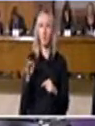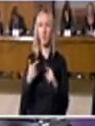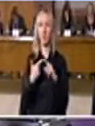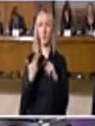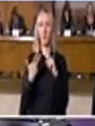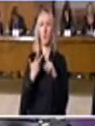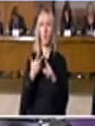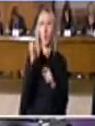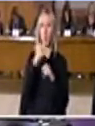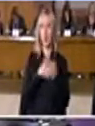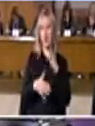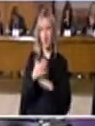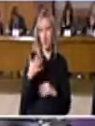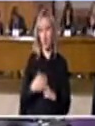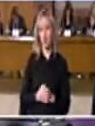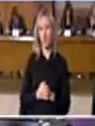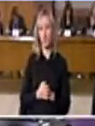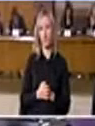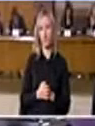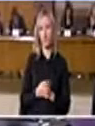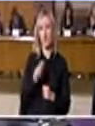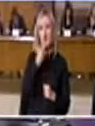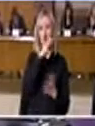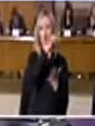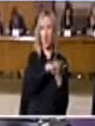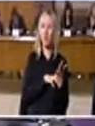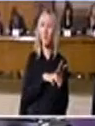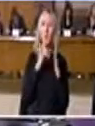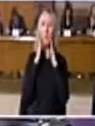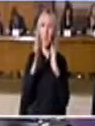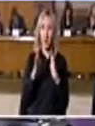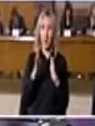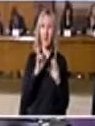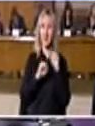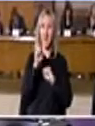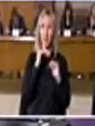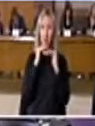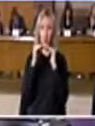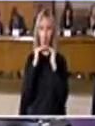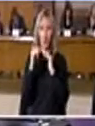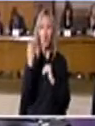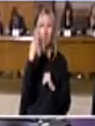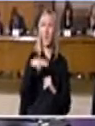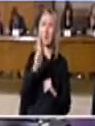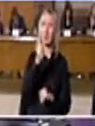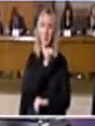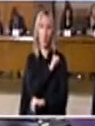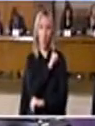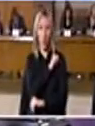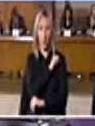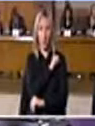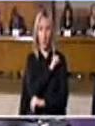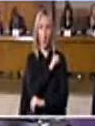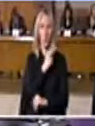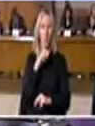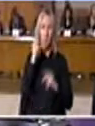sa invaliditetom. Izveštaj Poverenika za zaštitu ravnopravnosti za 2013. godinu koja